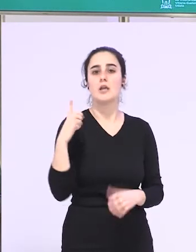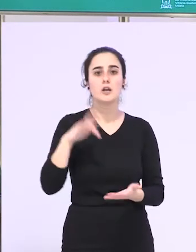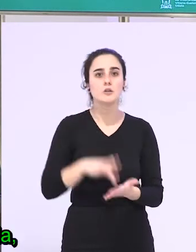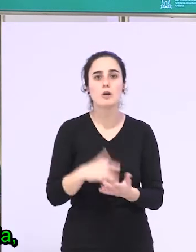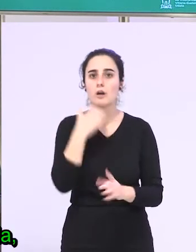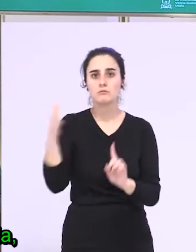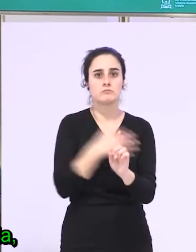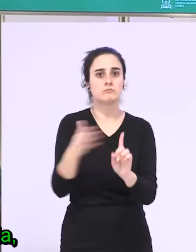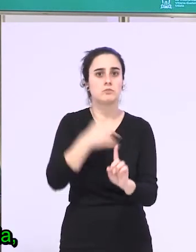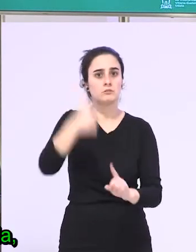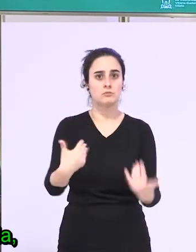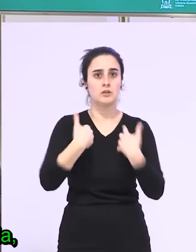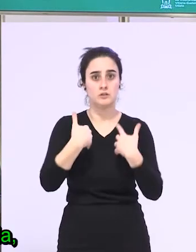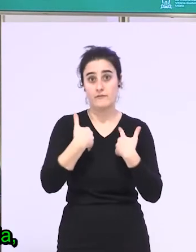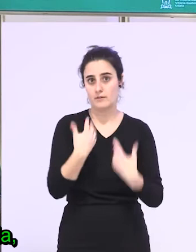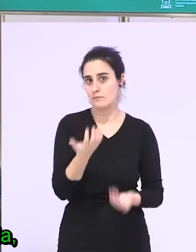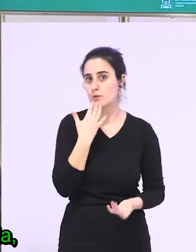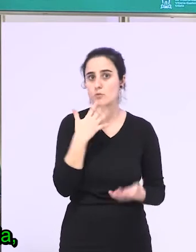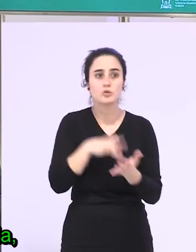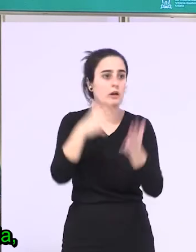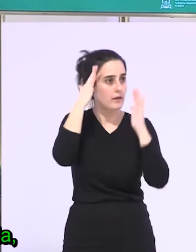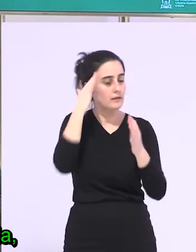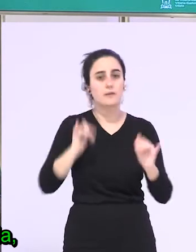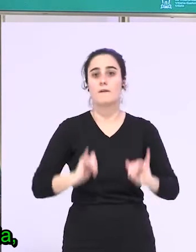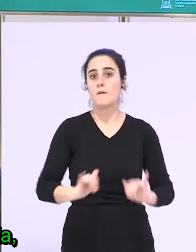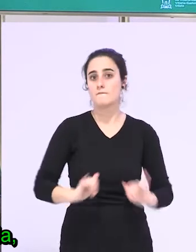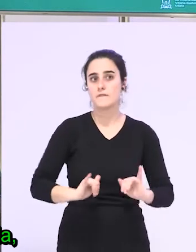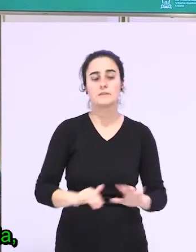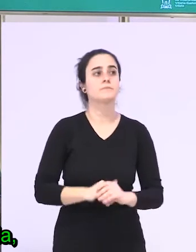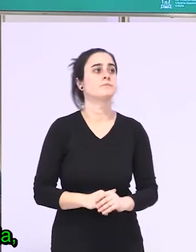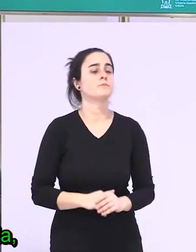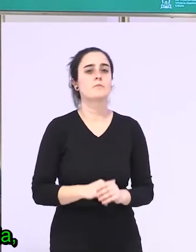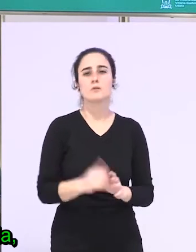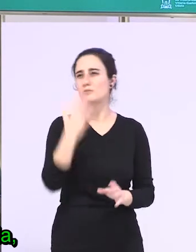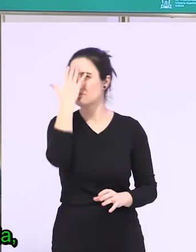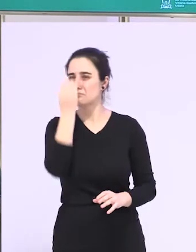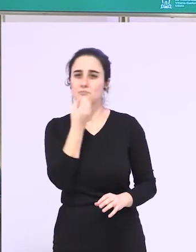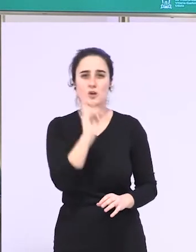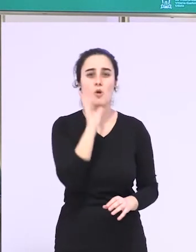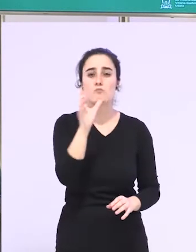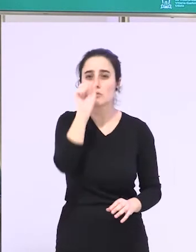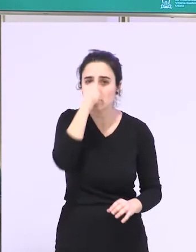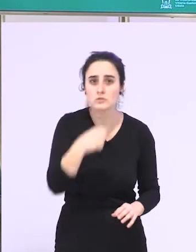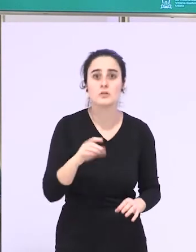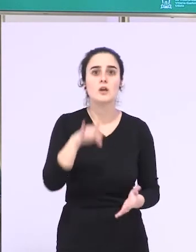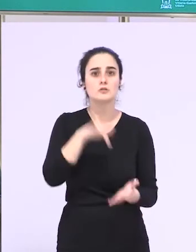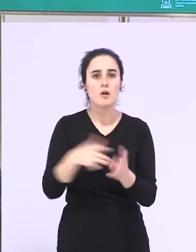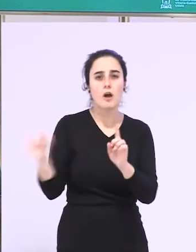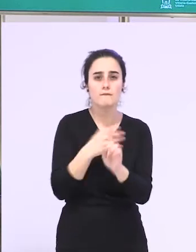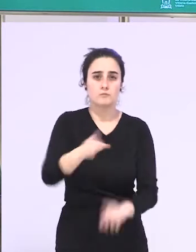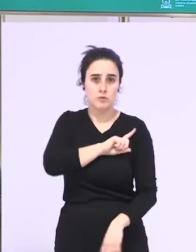ez? Ba denbagun parrandan zegola, ez dala oso ondo gogoratzen, mozkortuta zela eta horrela, baina eraso bat sufritu